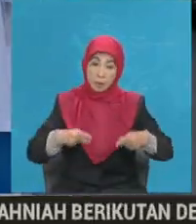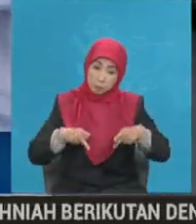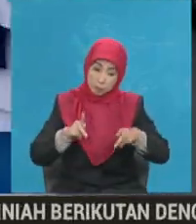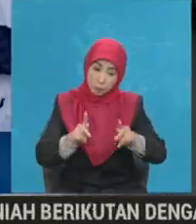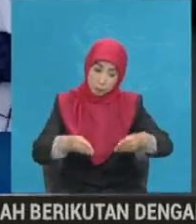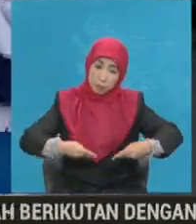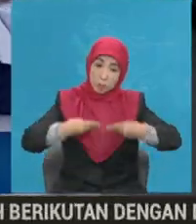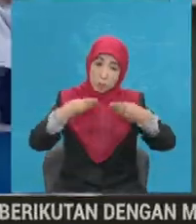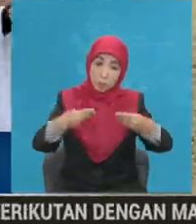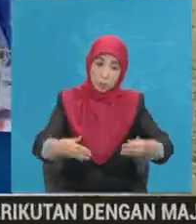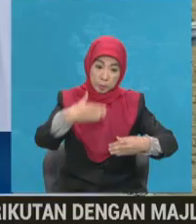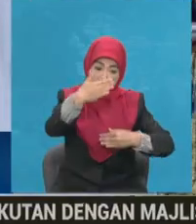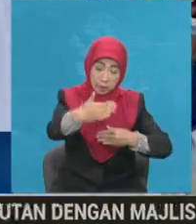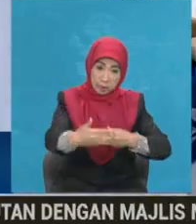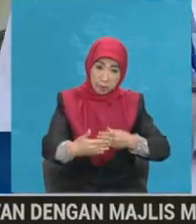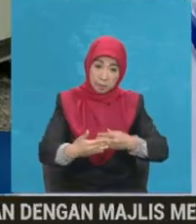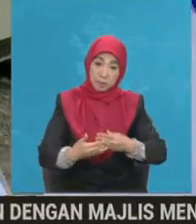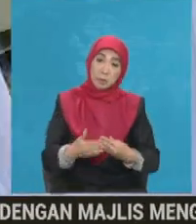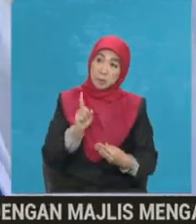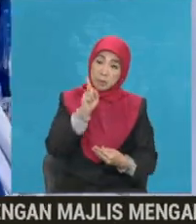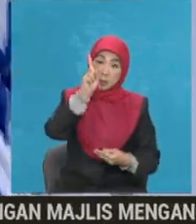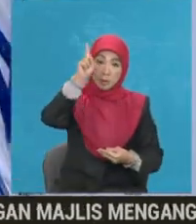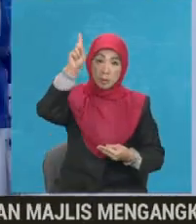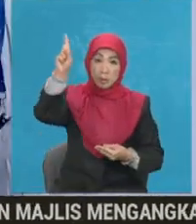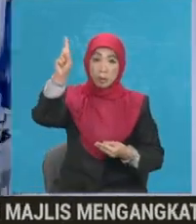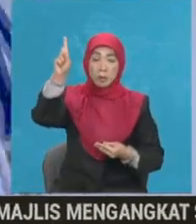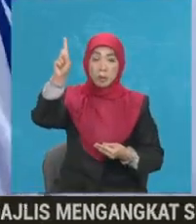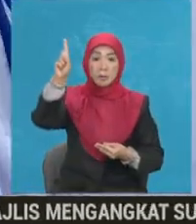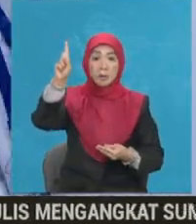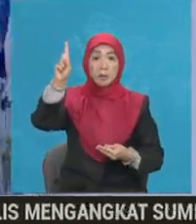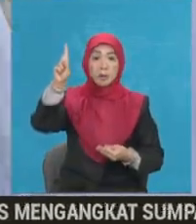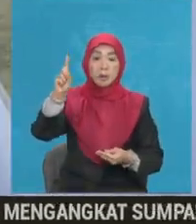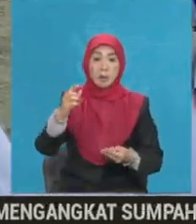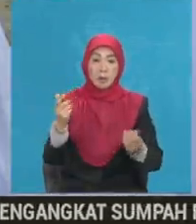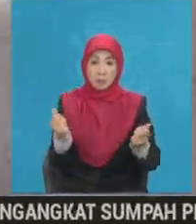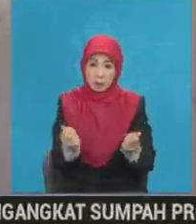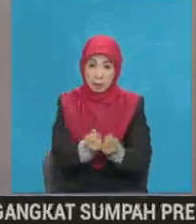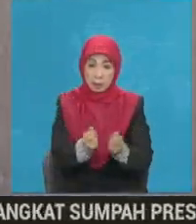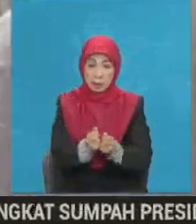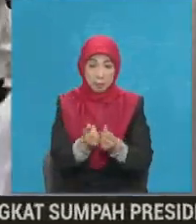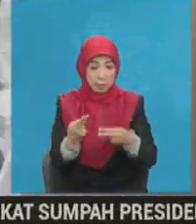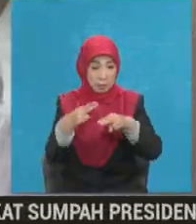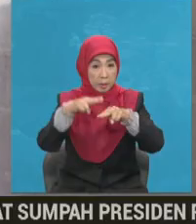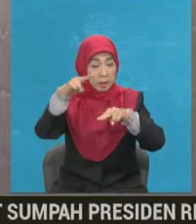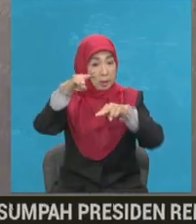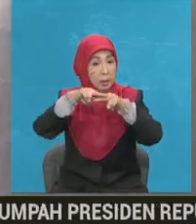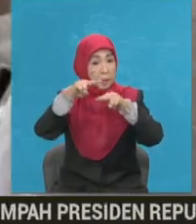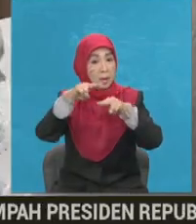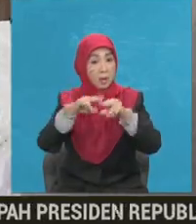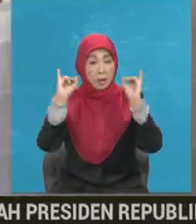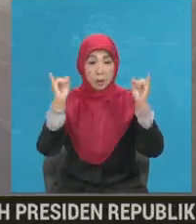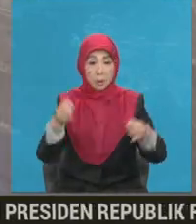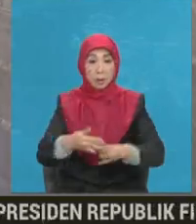mereka untuk mendekatkan diri kepada Allah Subhanahu Wa Ta'ala yaitu dengan melipatgandakan amal ibadah